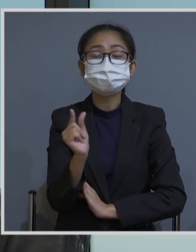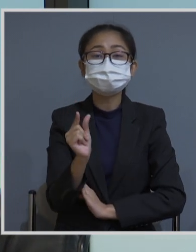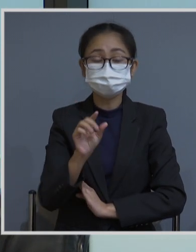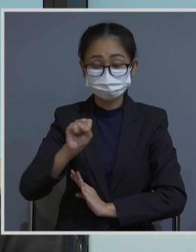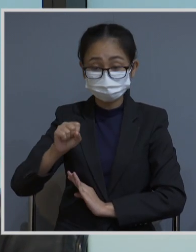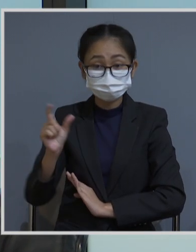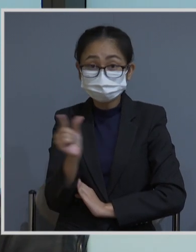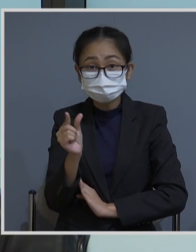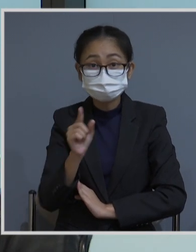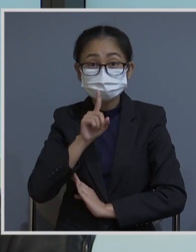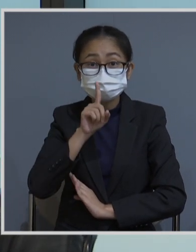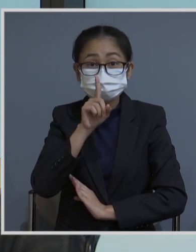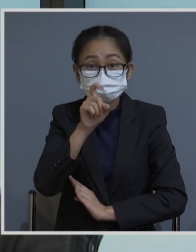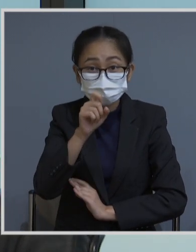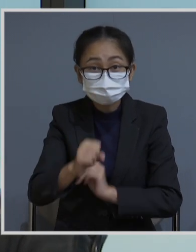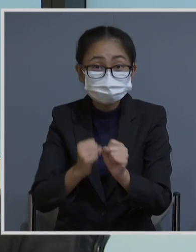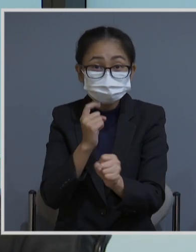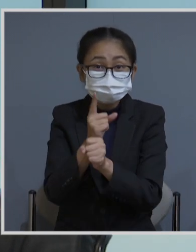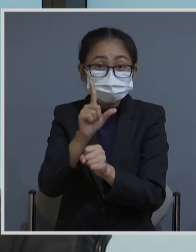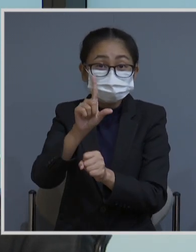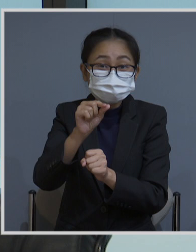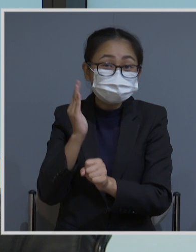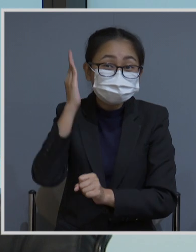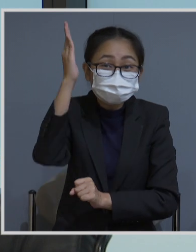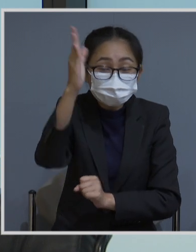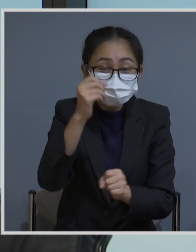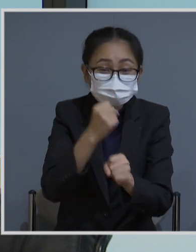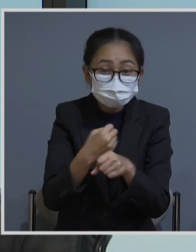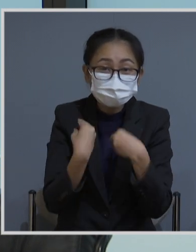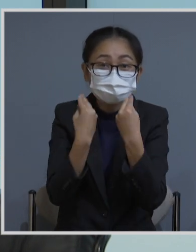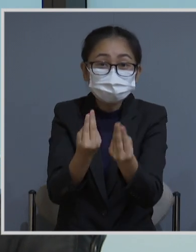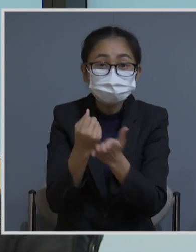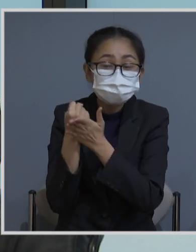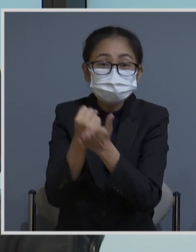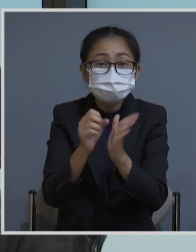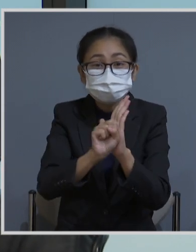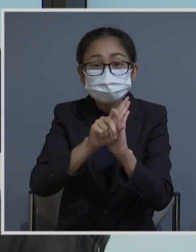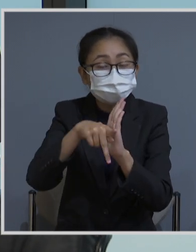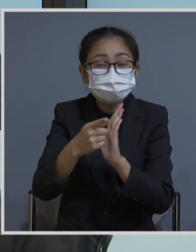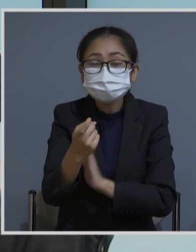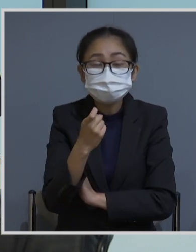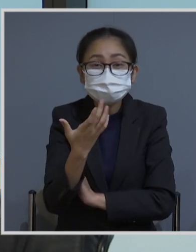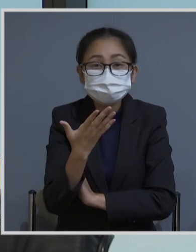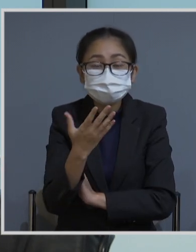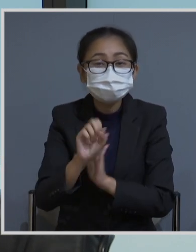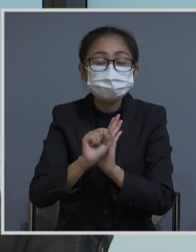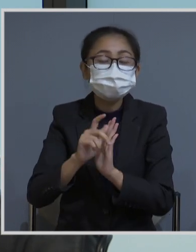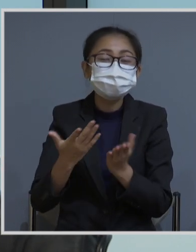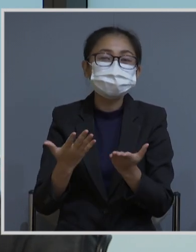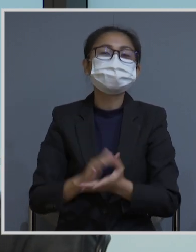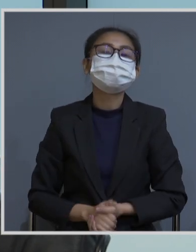ศ.ไม่ถามอีก 20ปีทำอะไรให้กับสกลนครเหรอผมก็ตั้งใจอย่างนี้ครับ